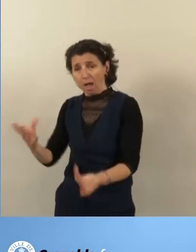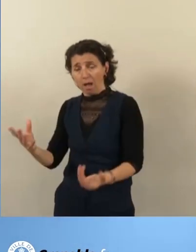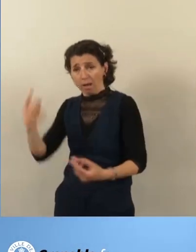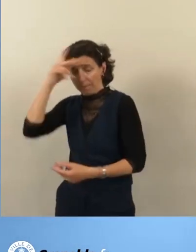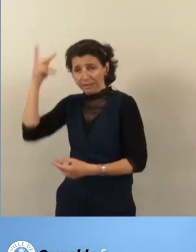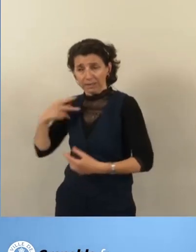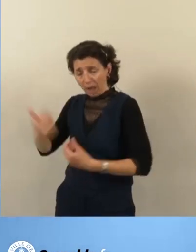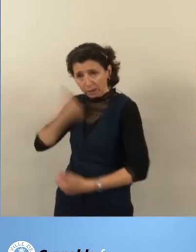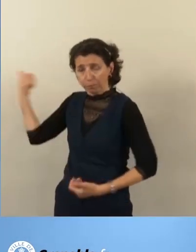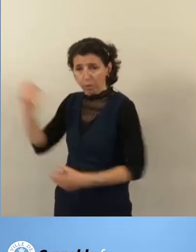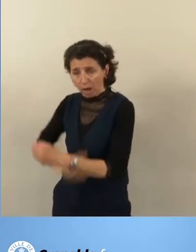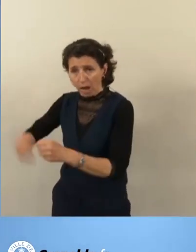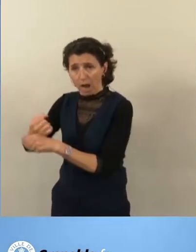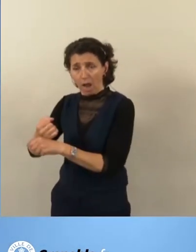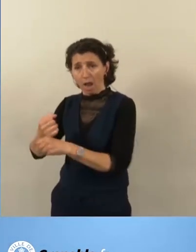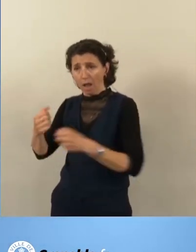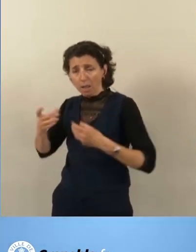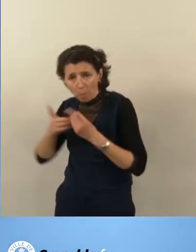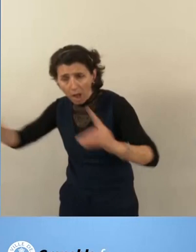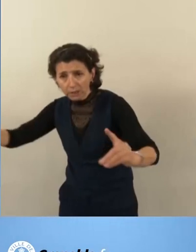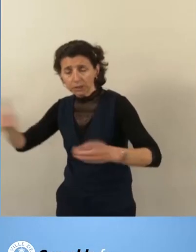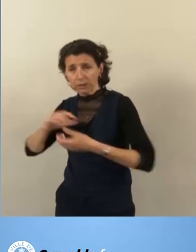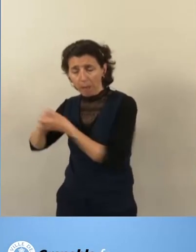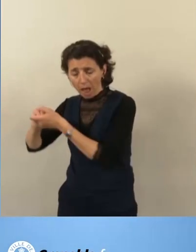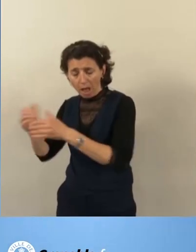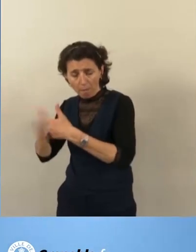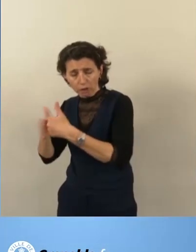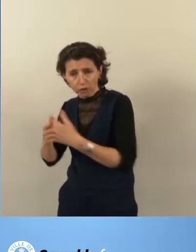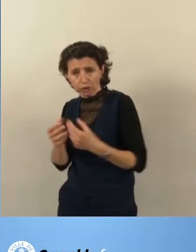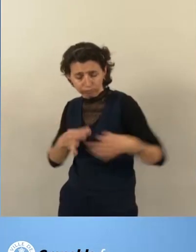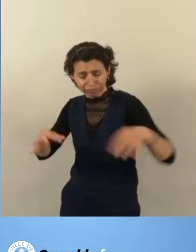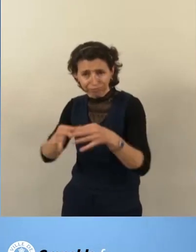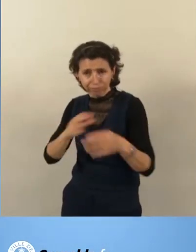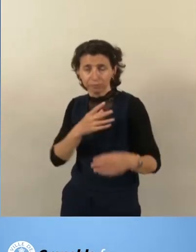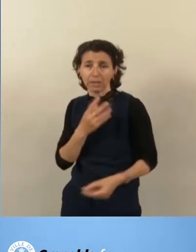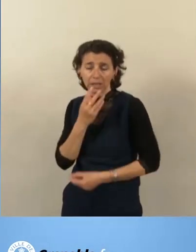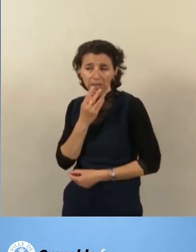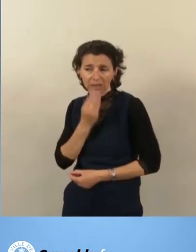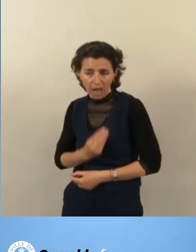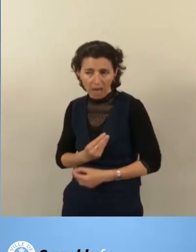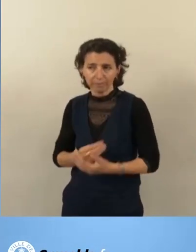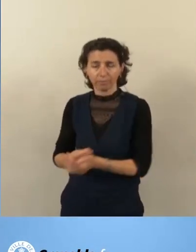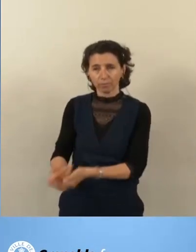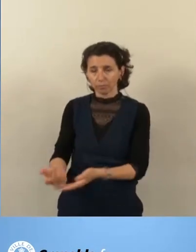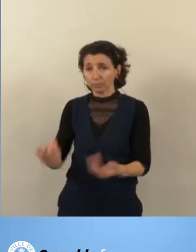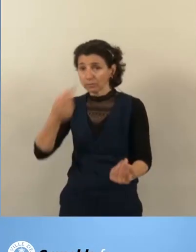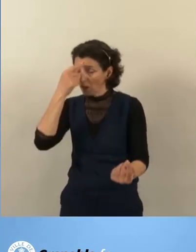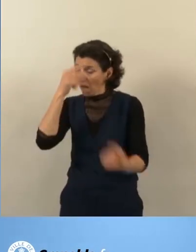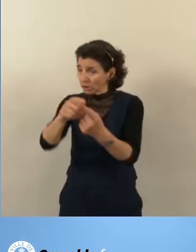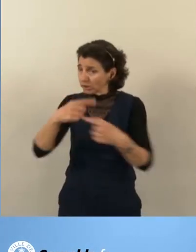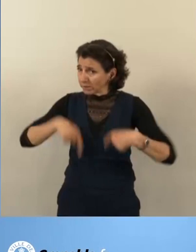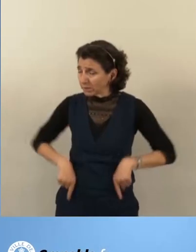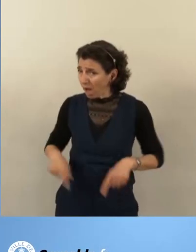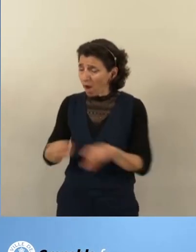en paix en sécurité aux côtés d'Israël la solution des deux états est l'unique option permettant de répondre aux aspirations nationales des